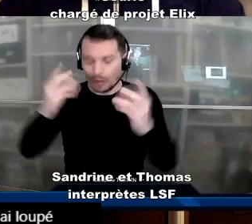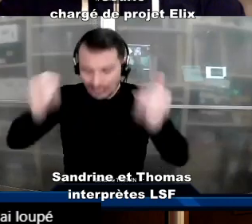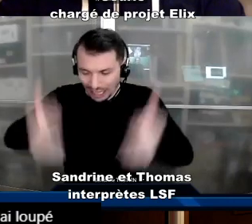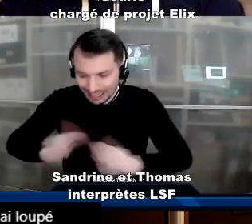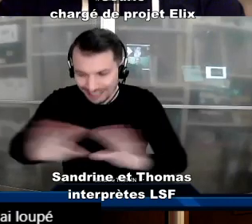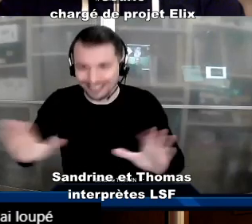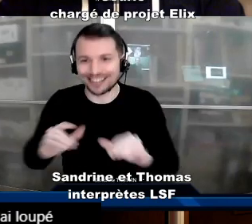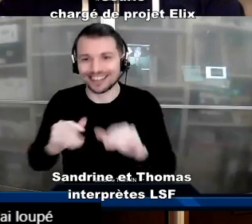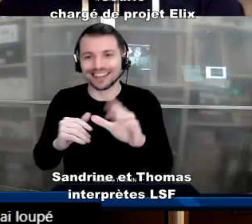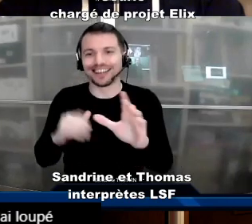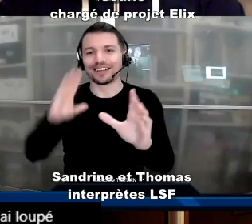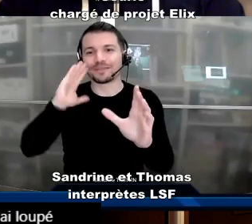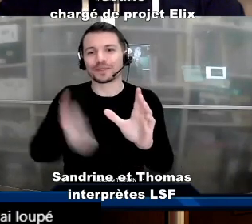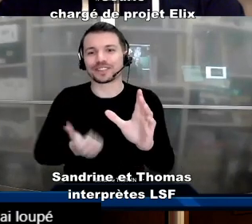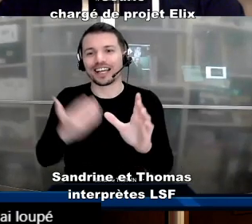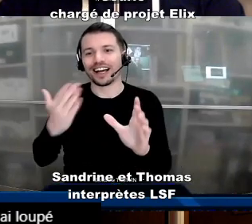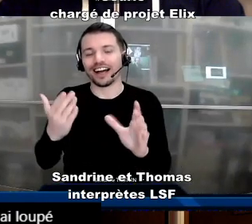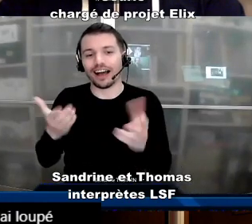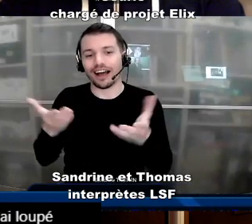Merci infiniment à vous.